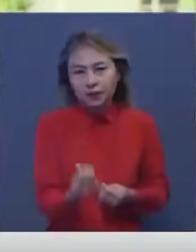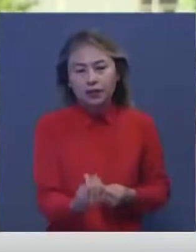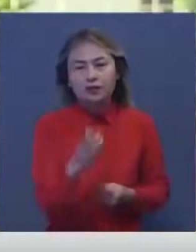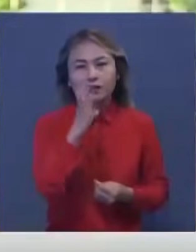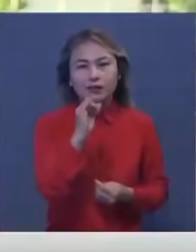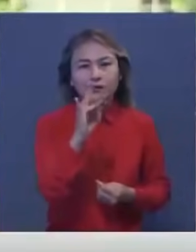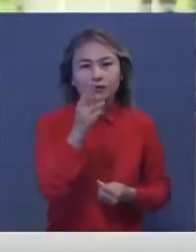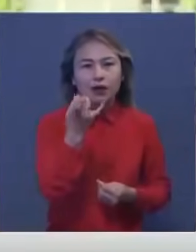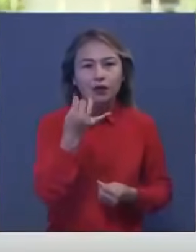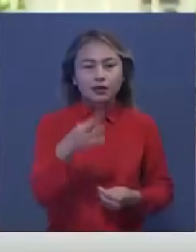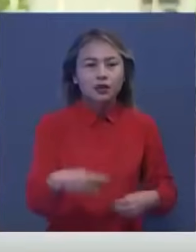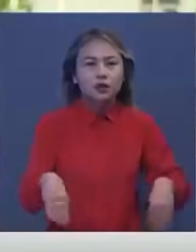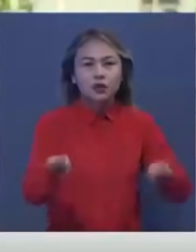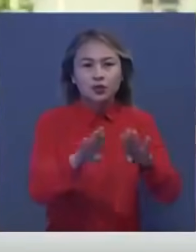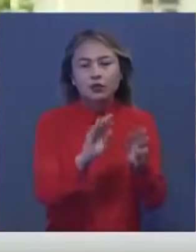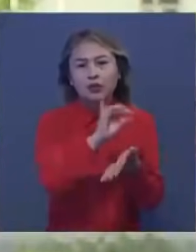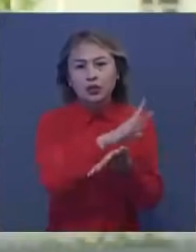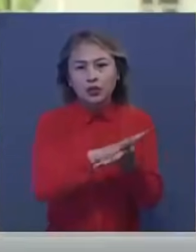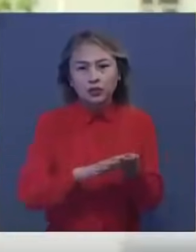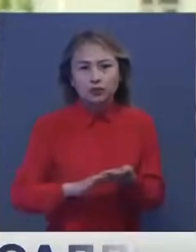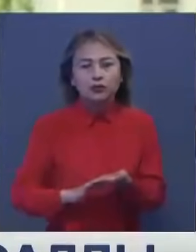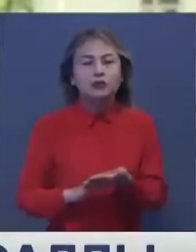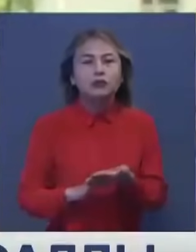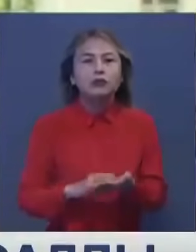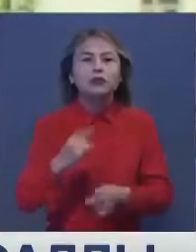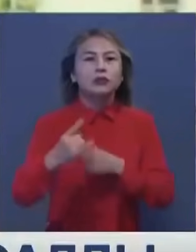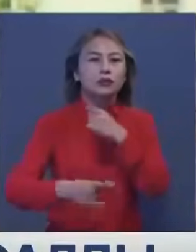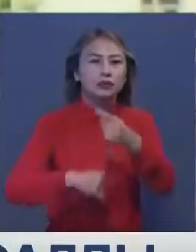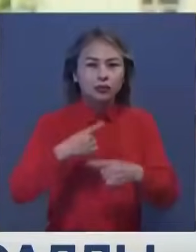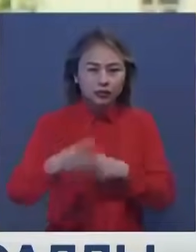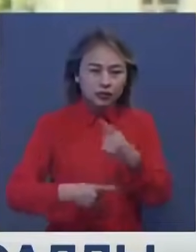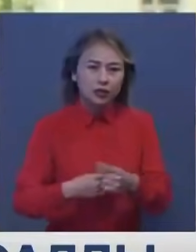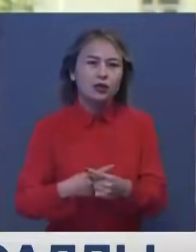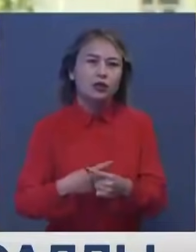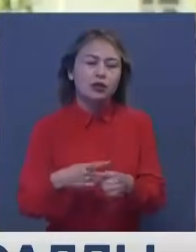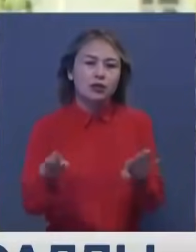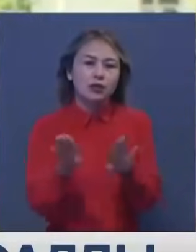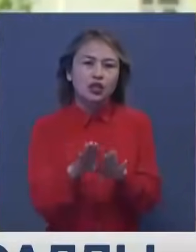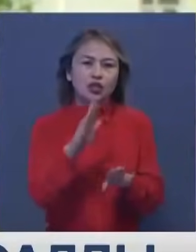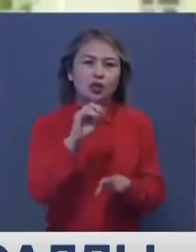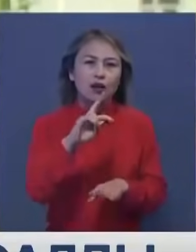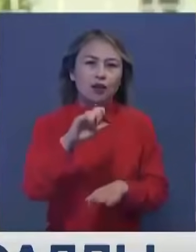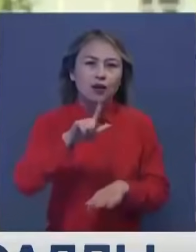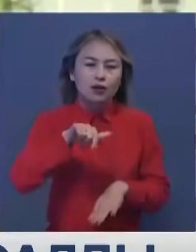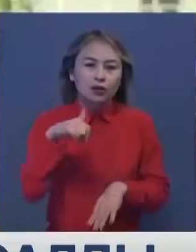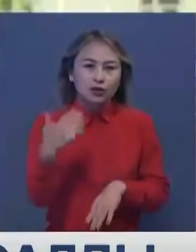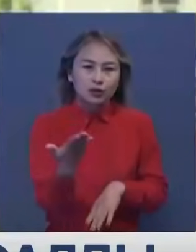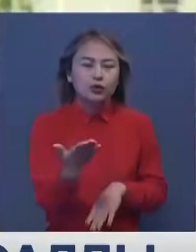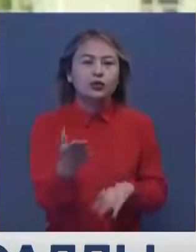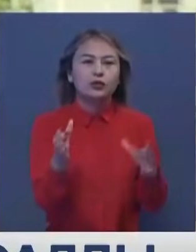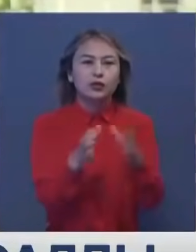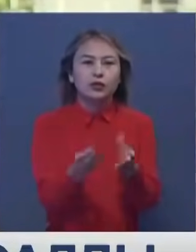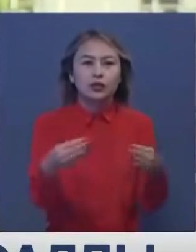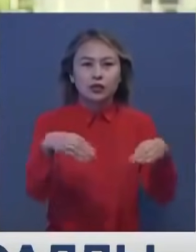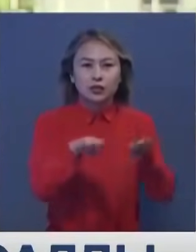Сырдария ауданының каналдарын жаба тұрып, Жалағаш ауданына береміз. Келесі 5 күндікте Жалағаш ауданының несін жақын алдарын жаба